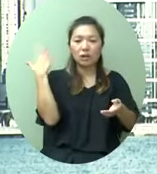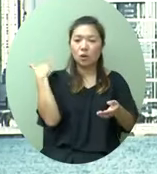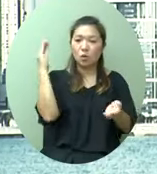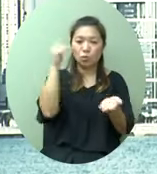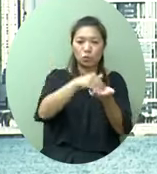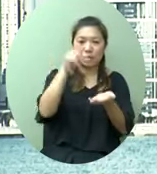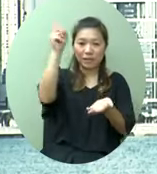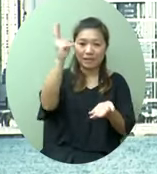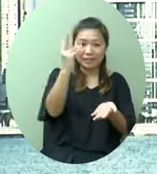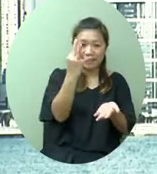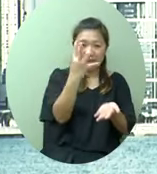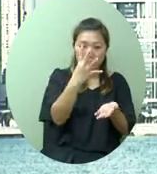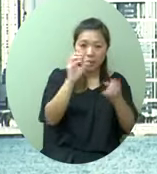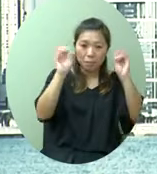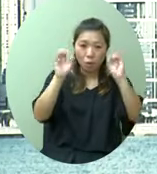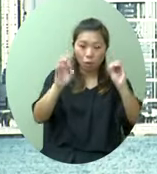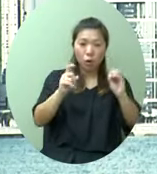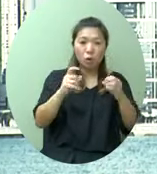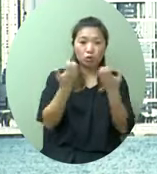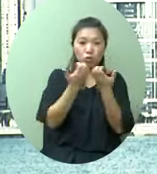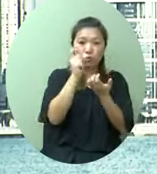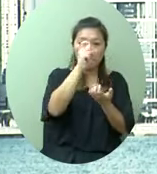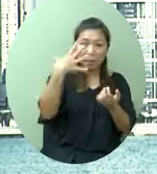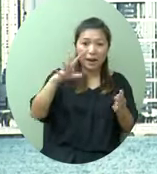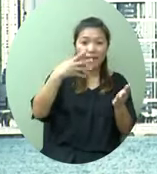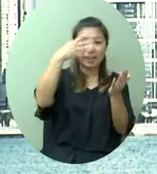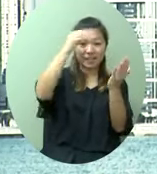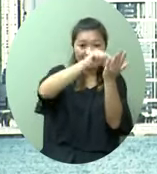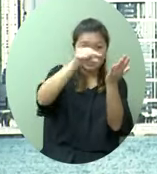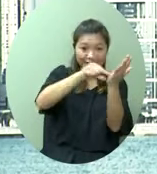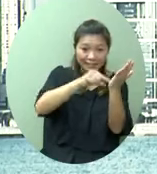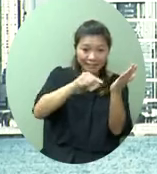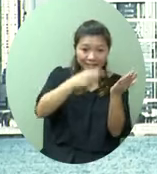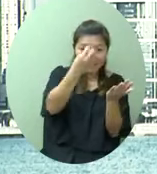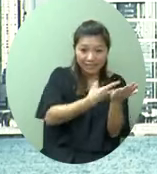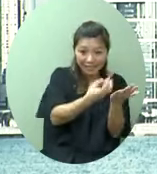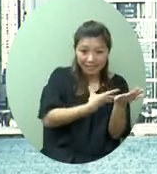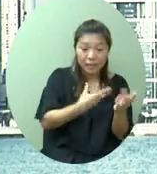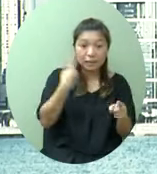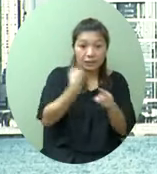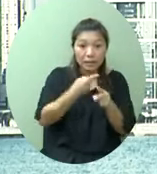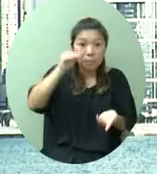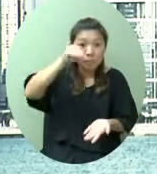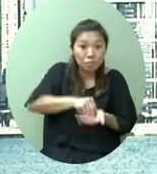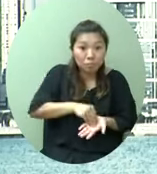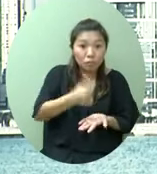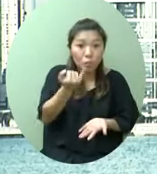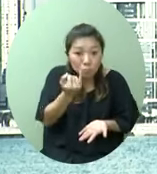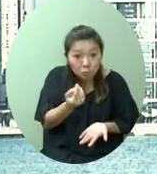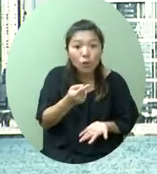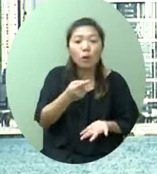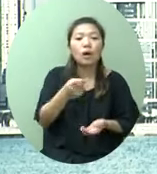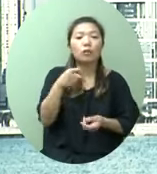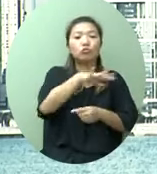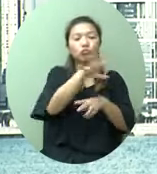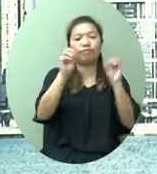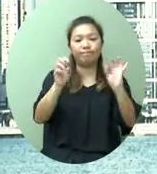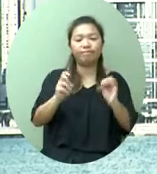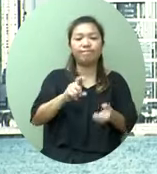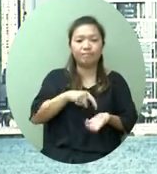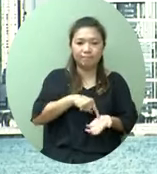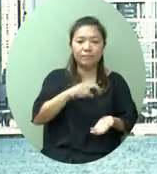4份施政報告裏邊嘅900多項嘅政策嘅措施嘅落實嘅情況嚇。所以